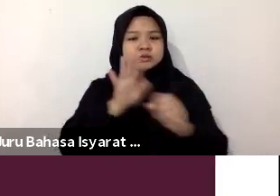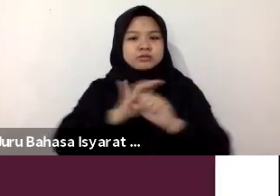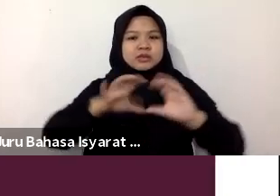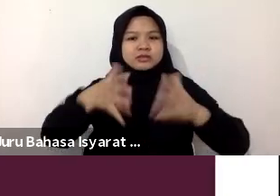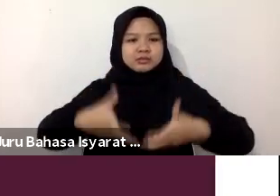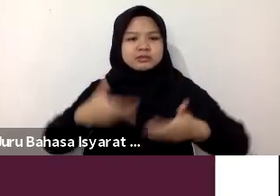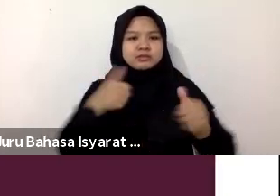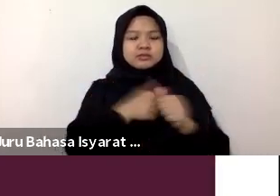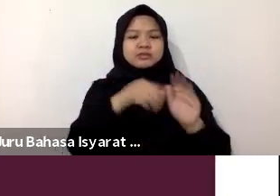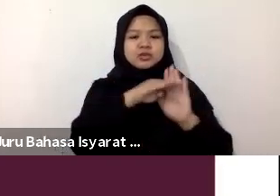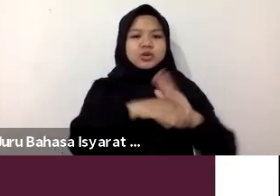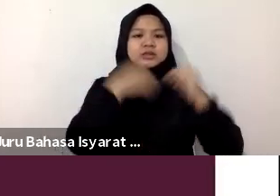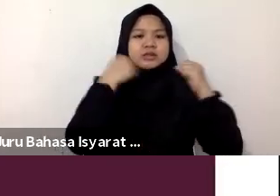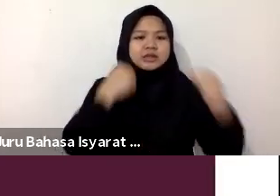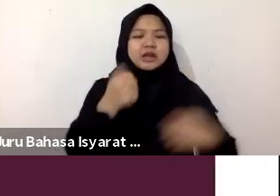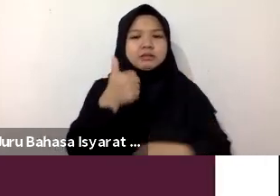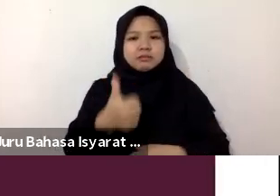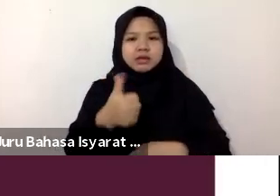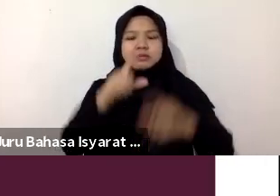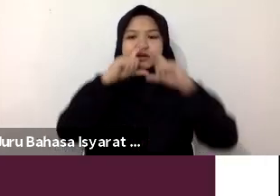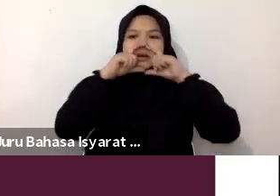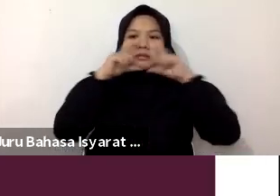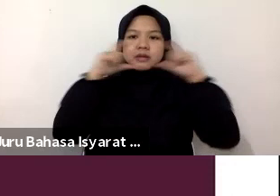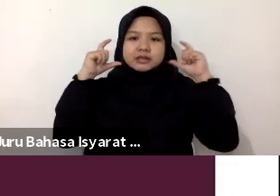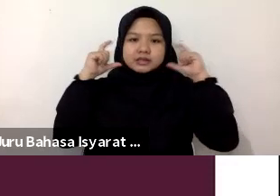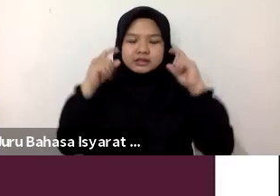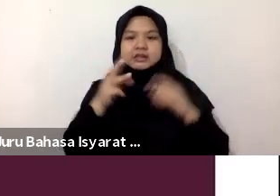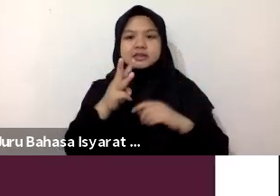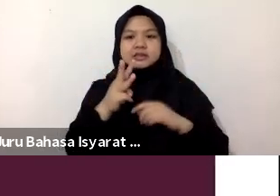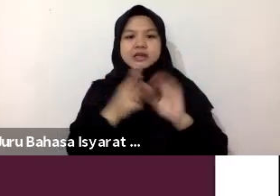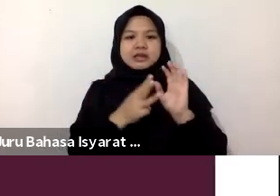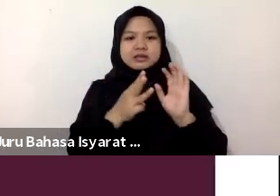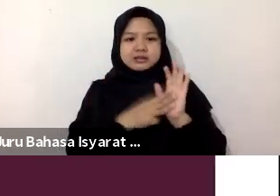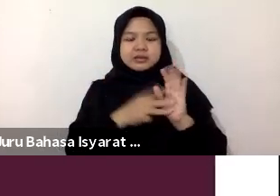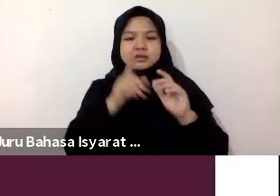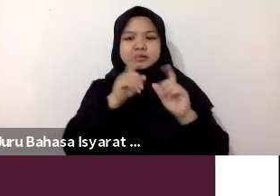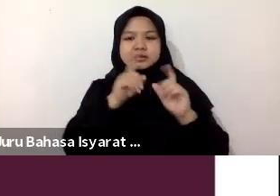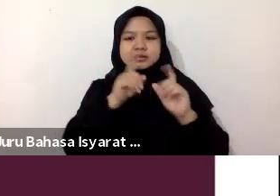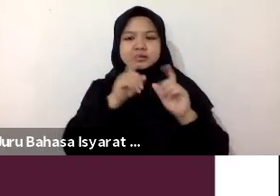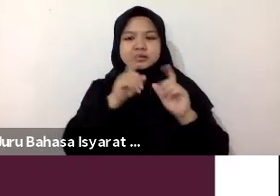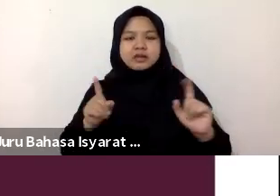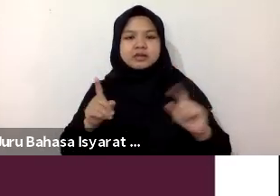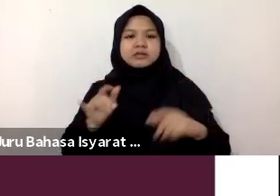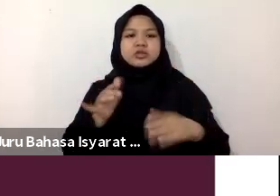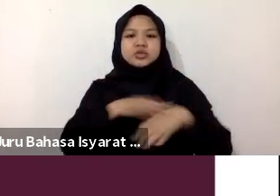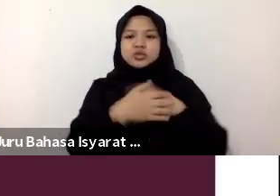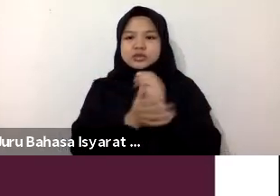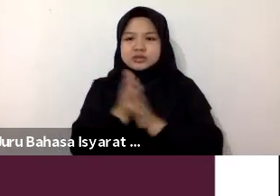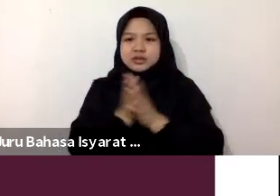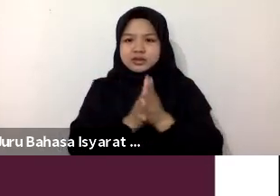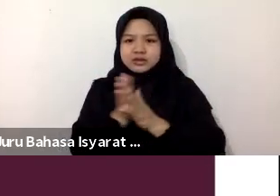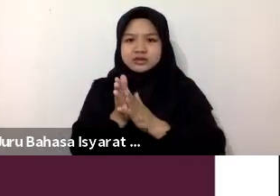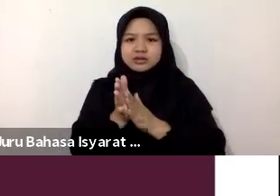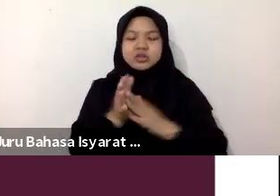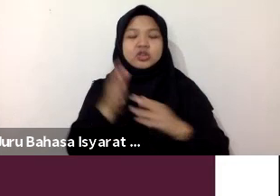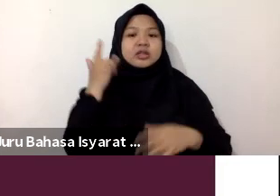protokol kesehatan dengan baik, yaitu memakai masker, 3M-nya, memakai masker, menjaga jarak, dan mencuci tangan. Dan